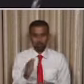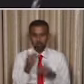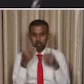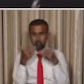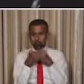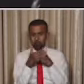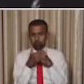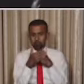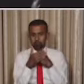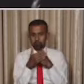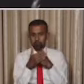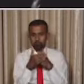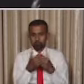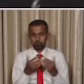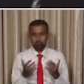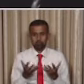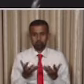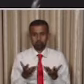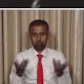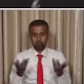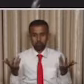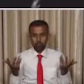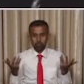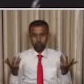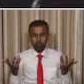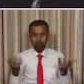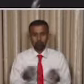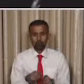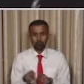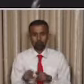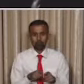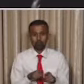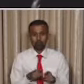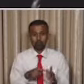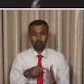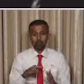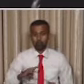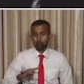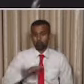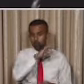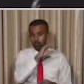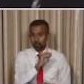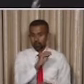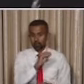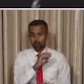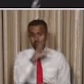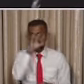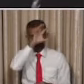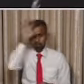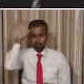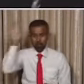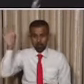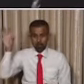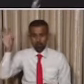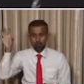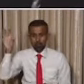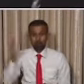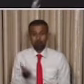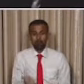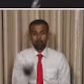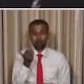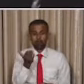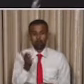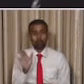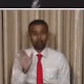හැංගෙන්නට ඉඩක් නොලැබෙන බව මෙන්ම රට පැන්නොහොත් එම රටවල වැඩිපුර